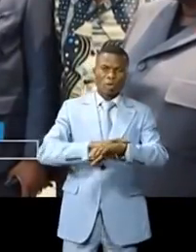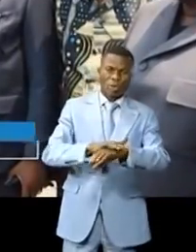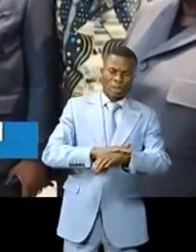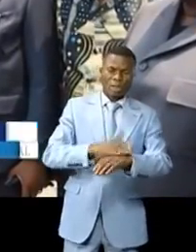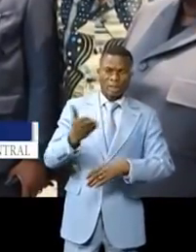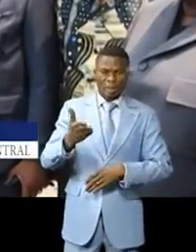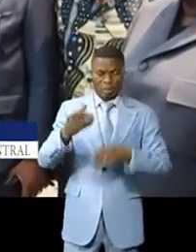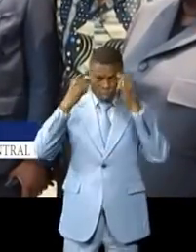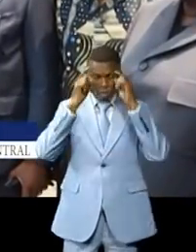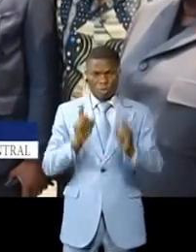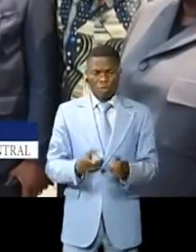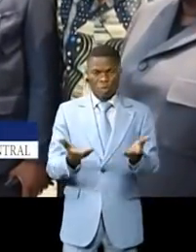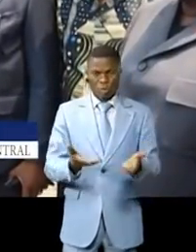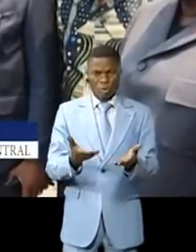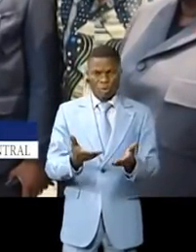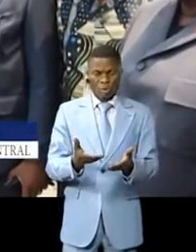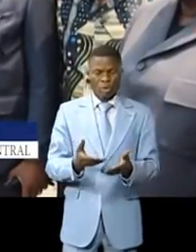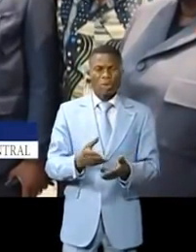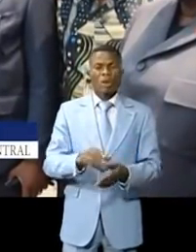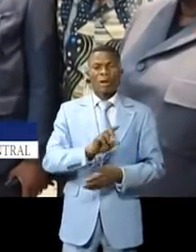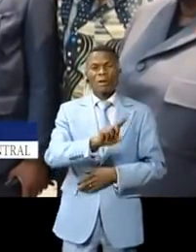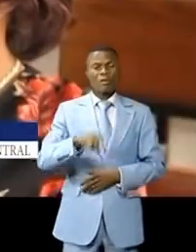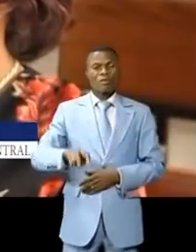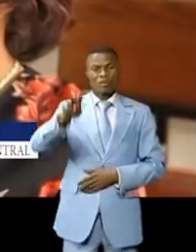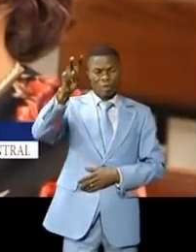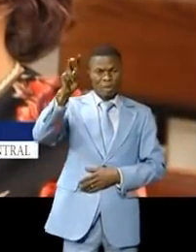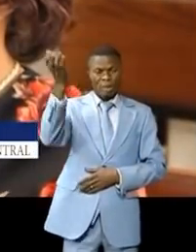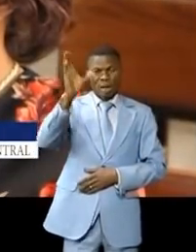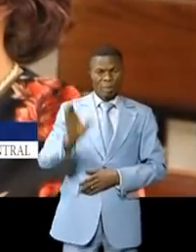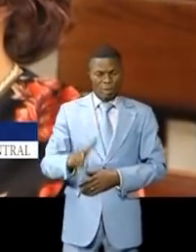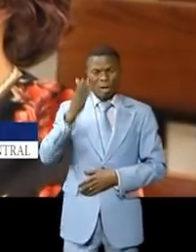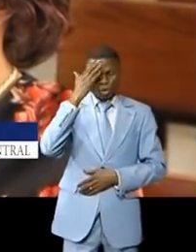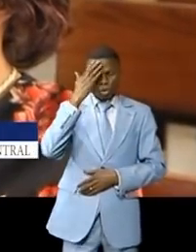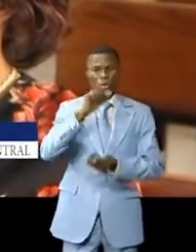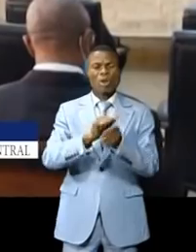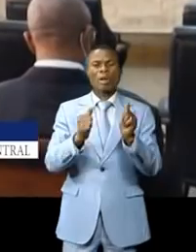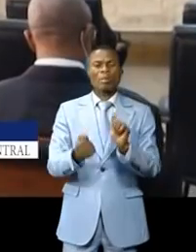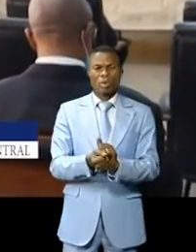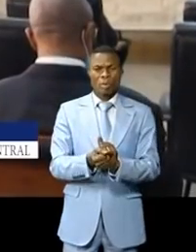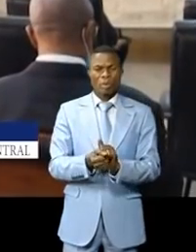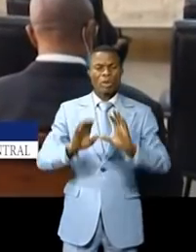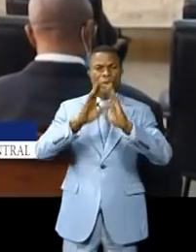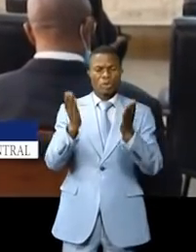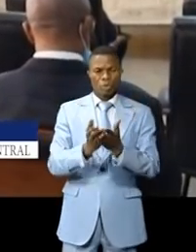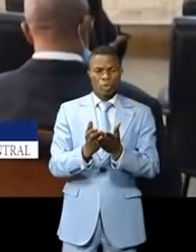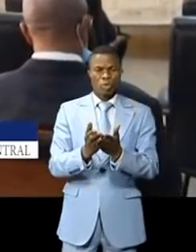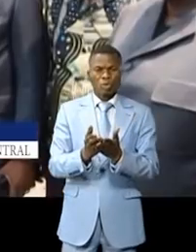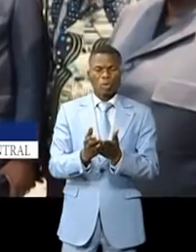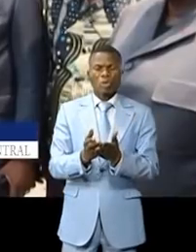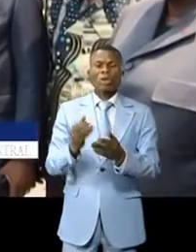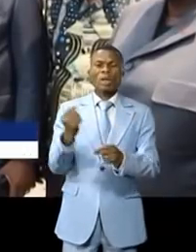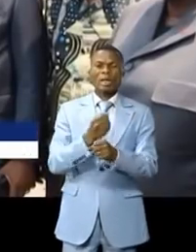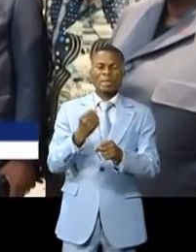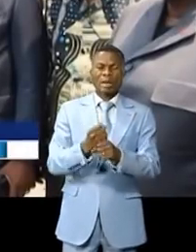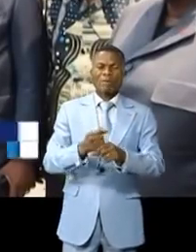avons décidé d'aller en mission pour examiner la fluidité de tous les trafics entre